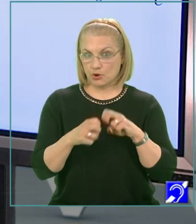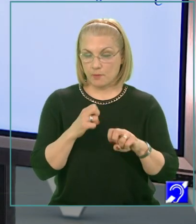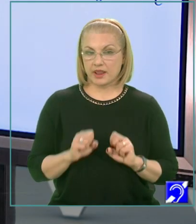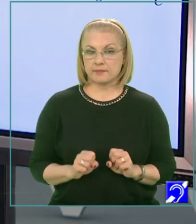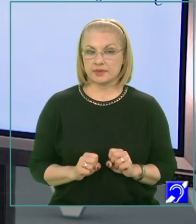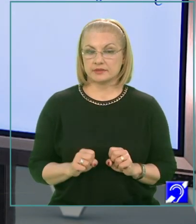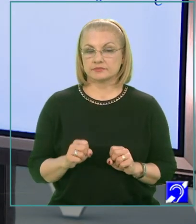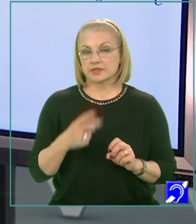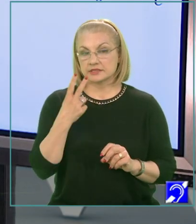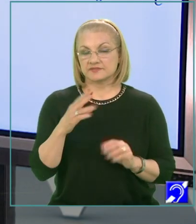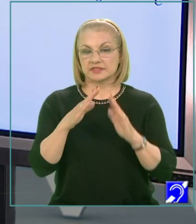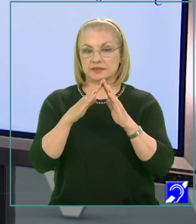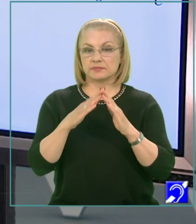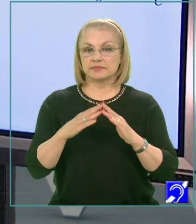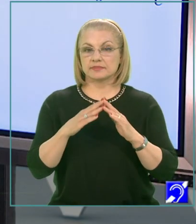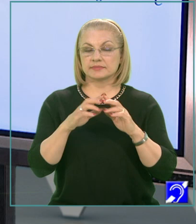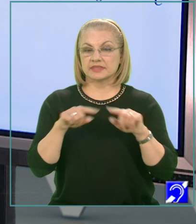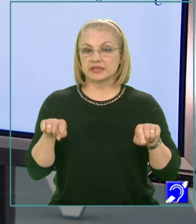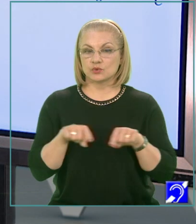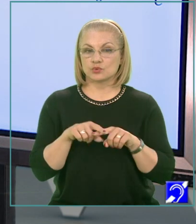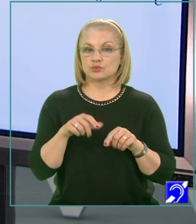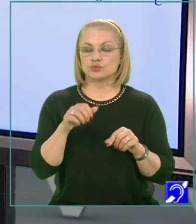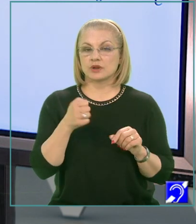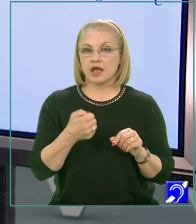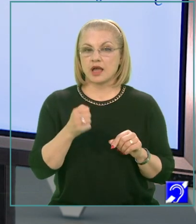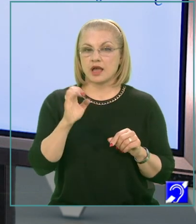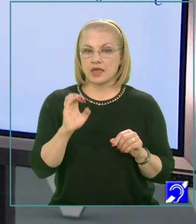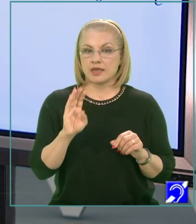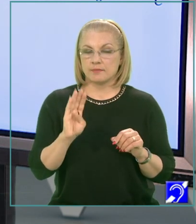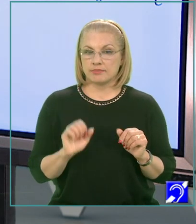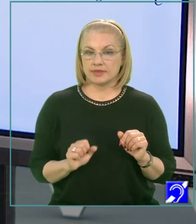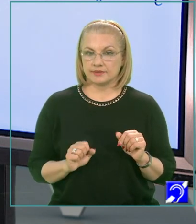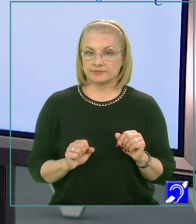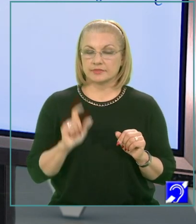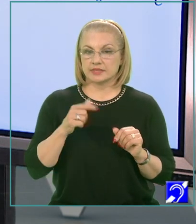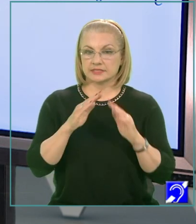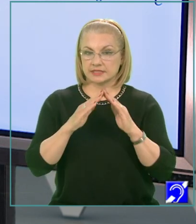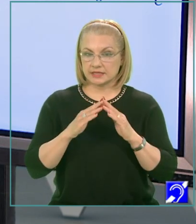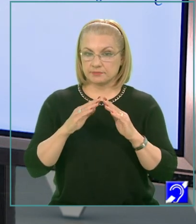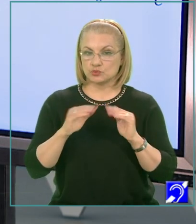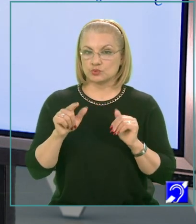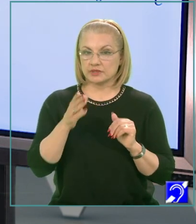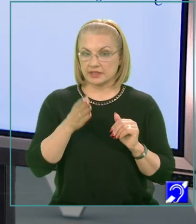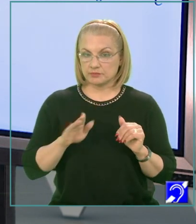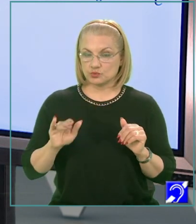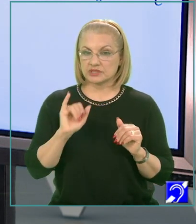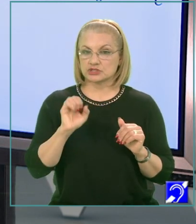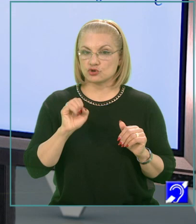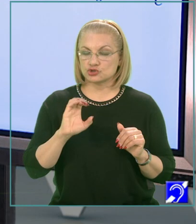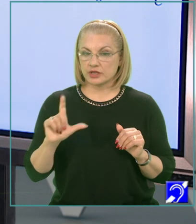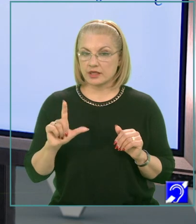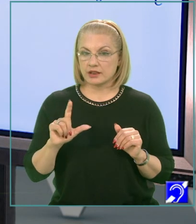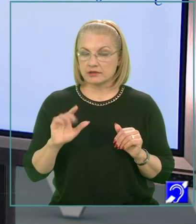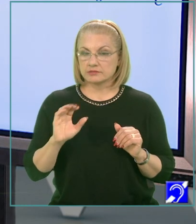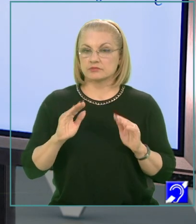îndreptăm către triunghiul AEB. Triunghi dreptunghi isoscel, cum ne spune problema, cu unghiul E de